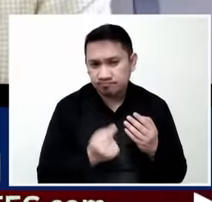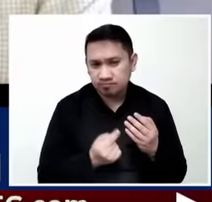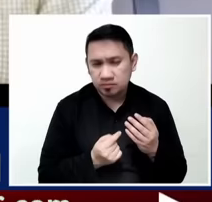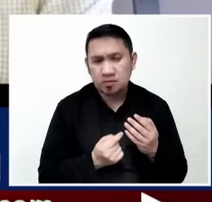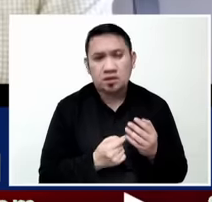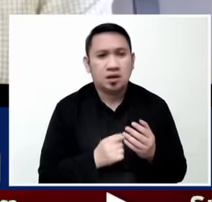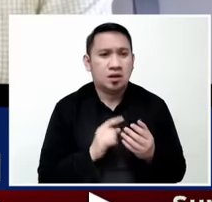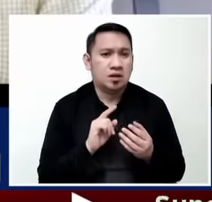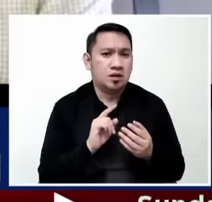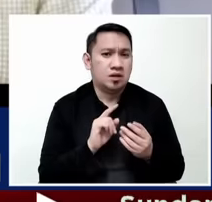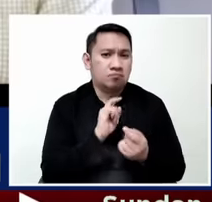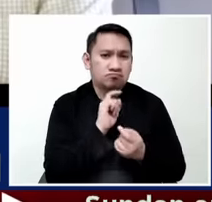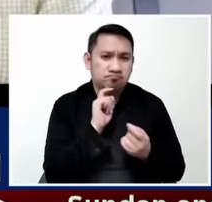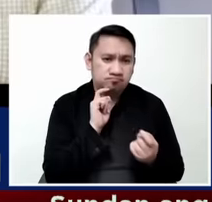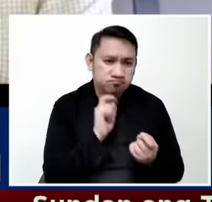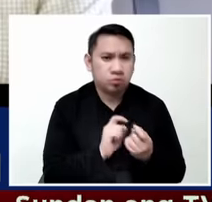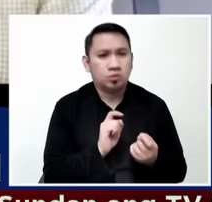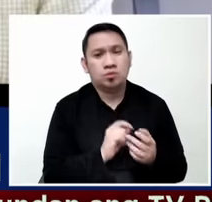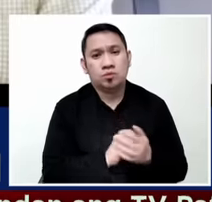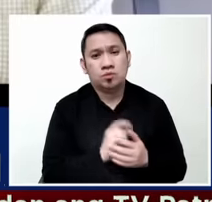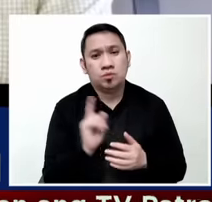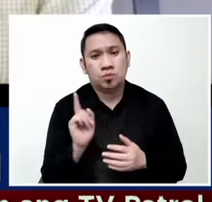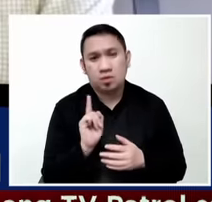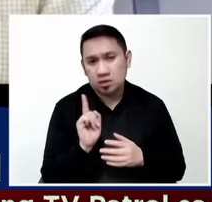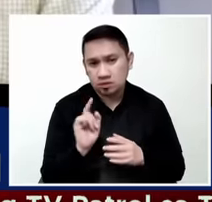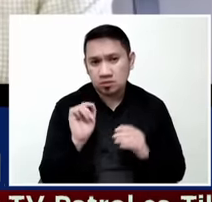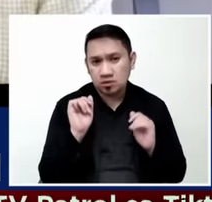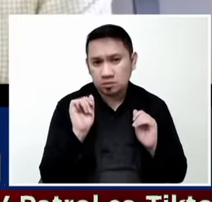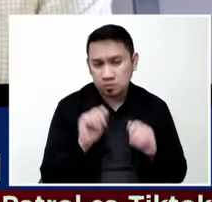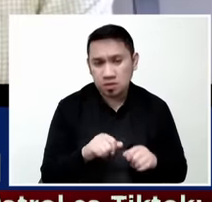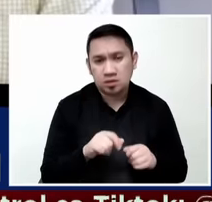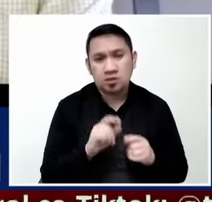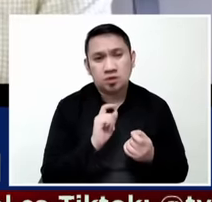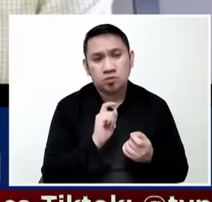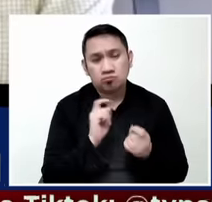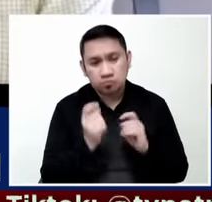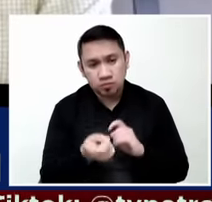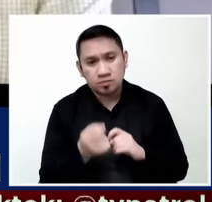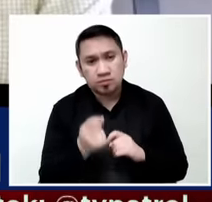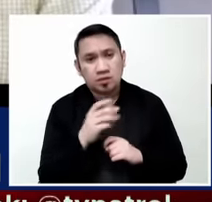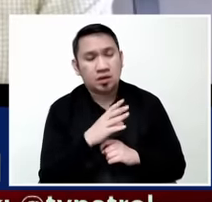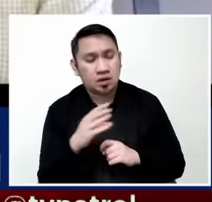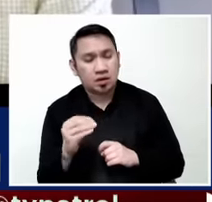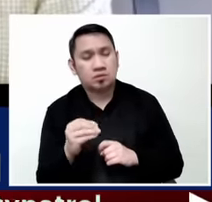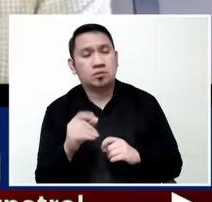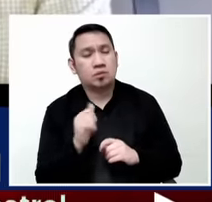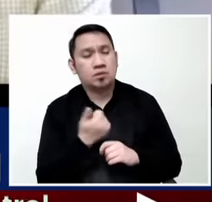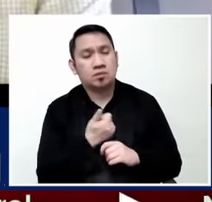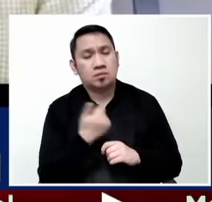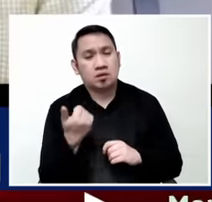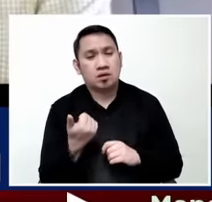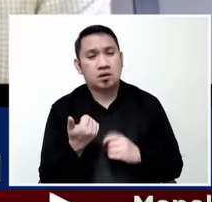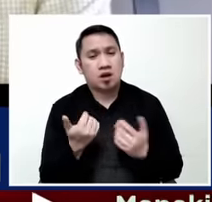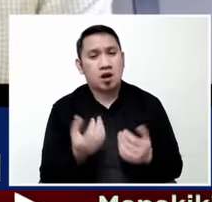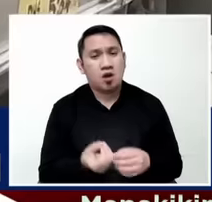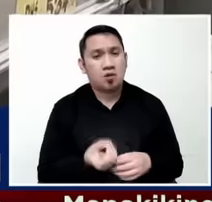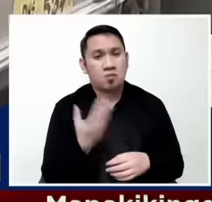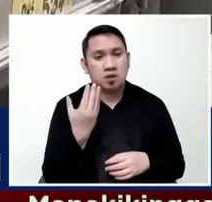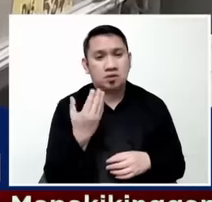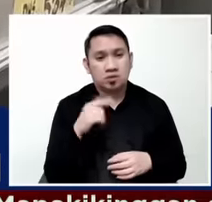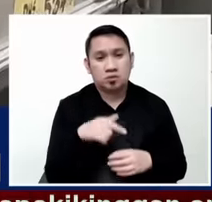dapat naka-extract kung alin dun ang pwedeng i-retrofit, at ano pa ang magkaano po ang